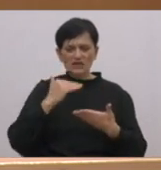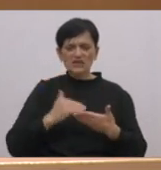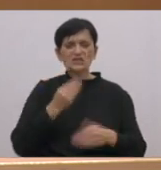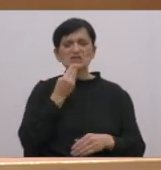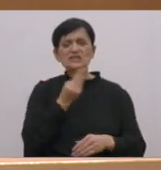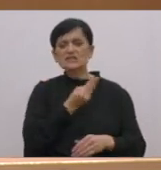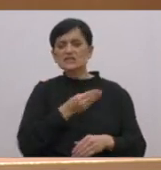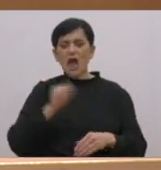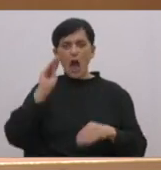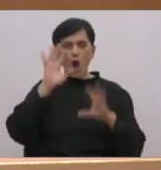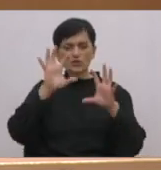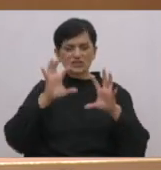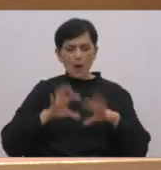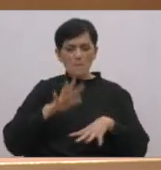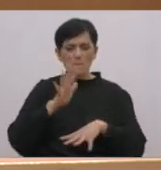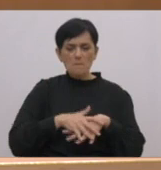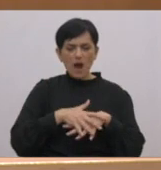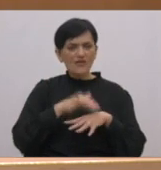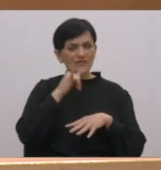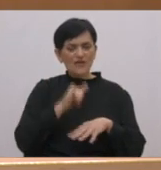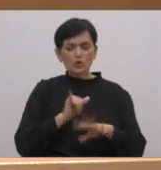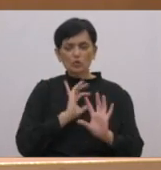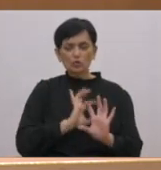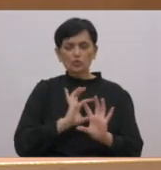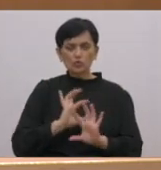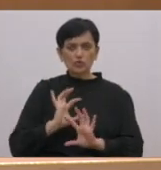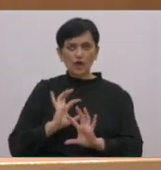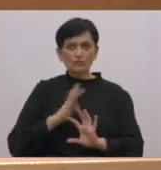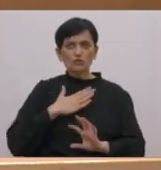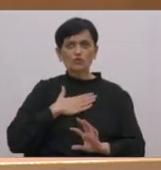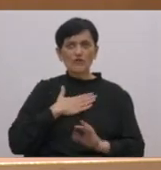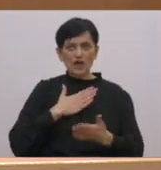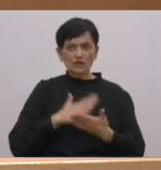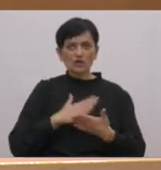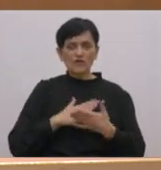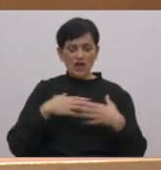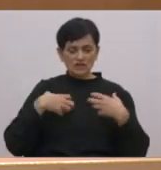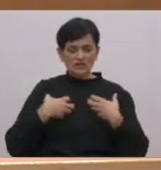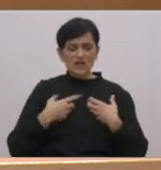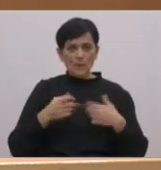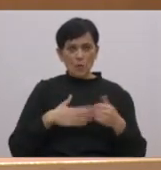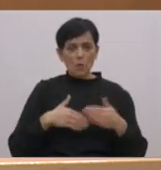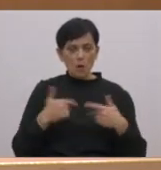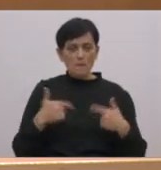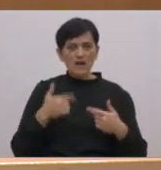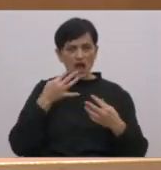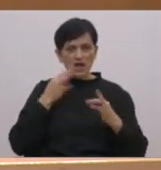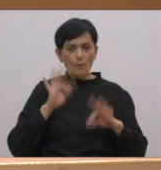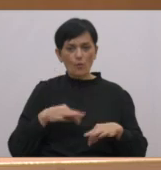საუკეთესო საკანონმდებლო ბაზა ვერ უზრუნველყოფს. ჩვენ გვაქვს უკვე სამწუხაროდ ამის პრაქტიკა და